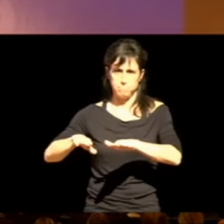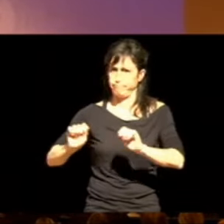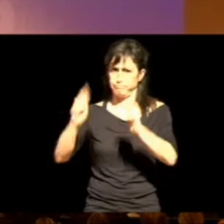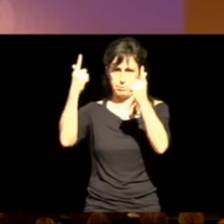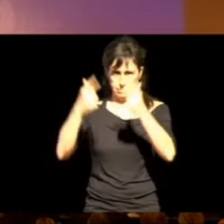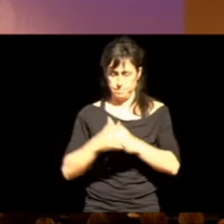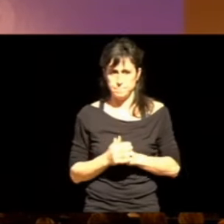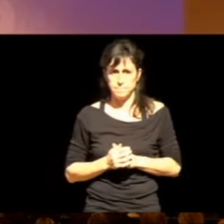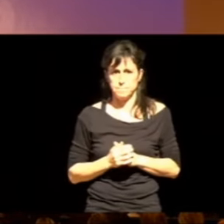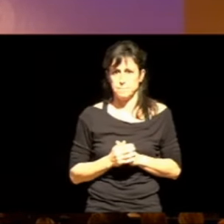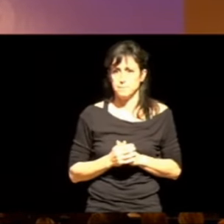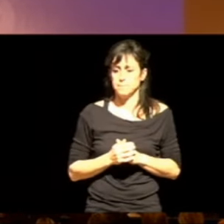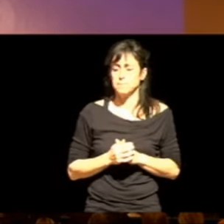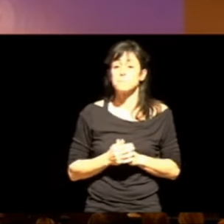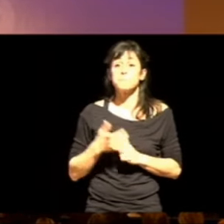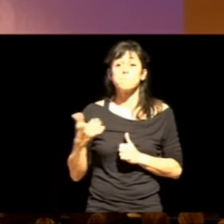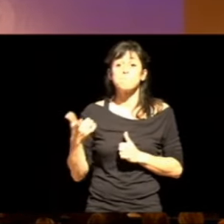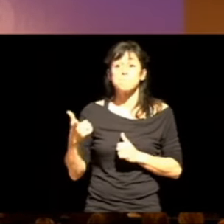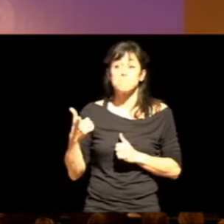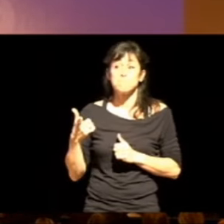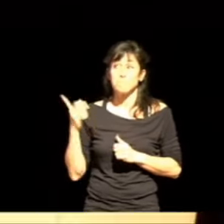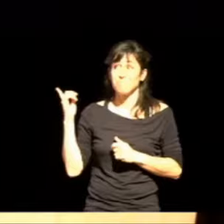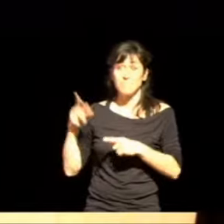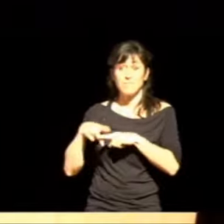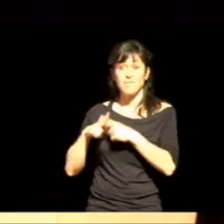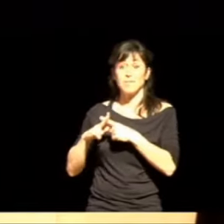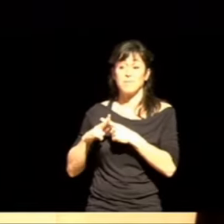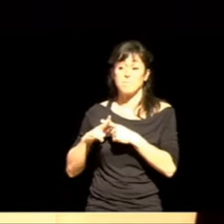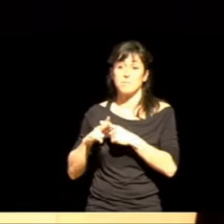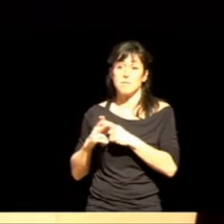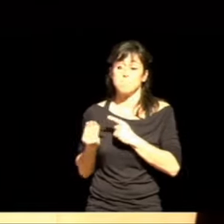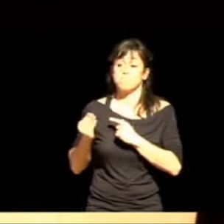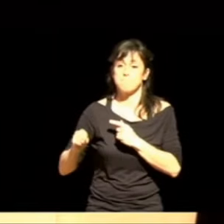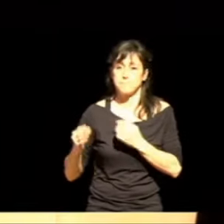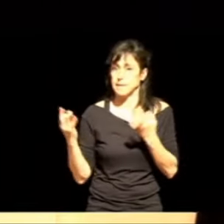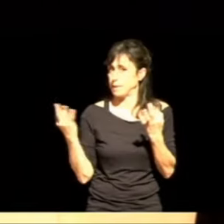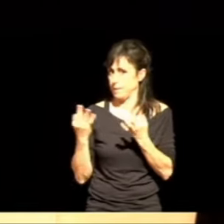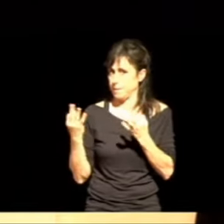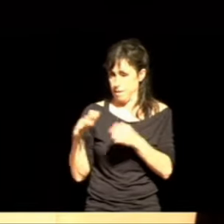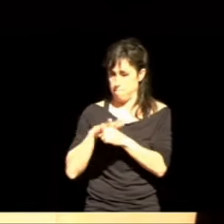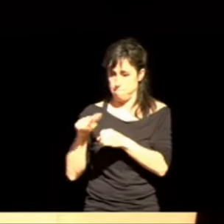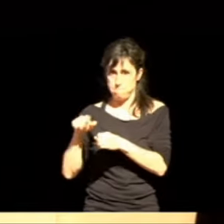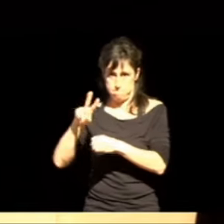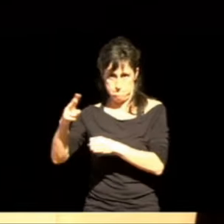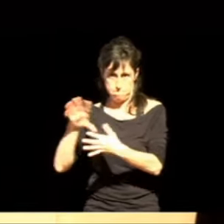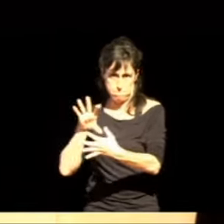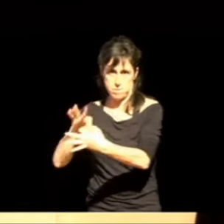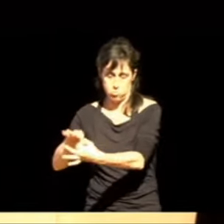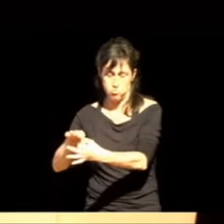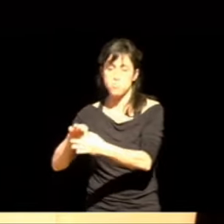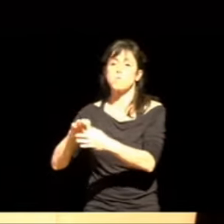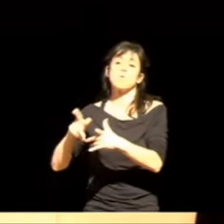urratsak. Tresna honek eskaintzen diguna da, honetan, eremu honi begira, kontrol zerrenda bat, ikustut